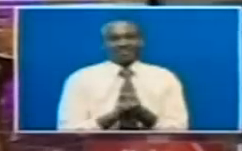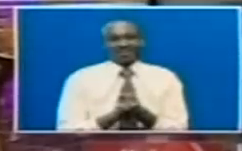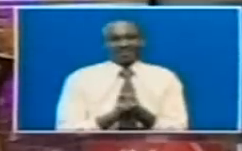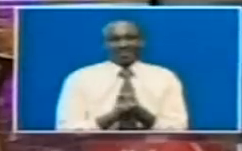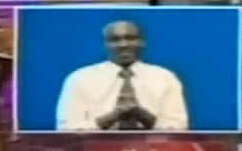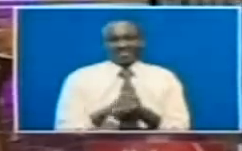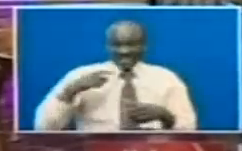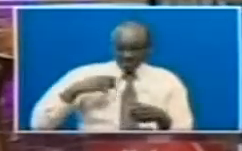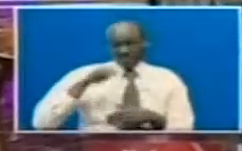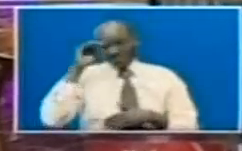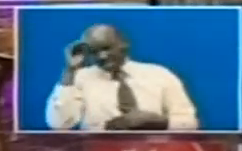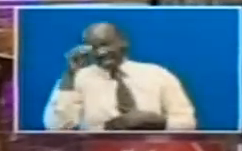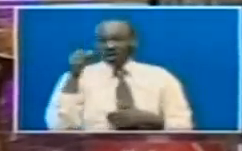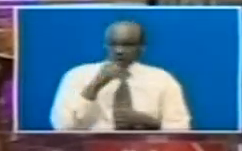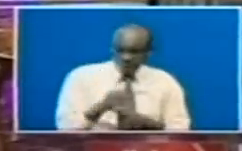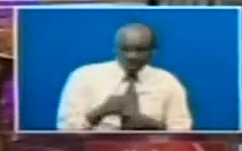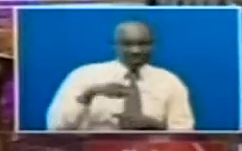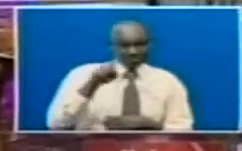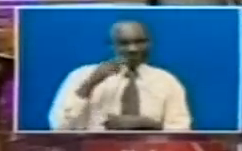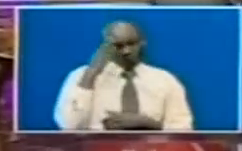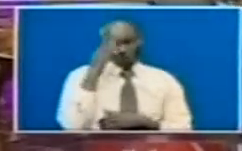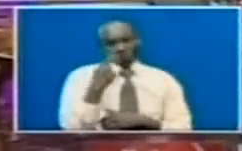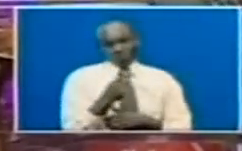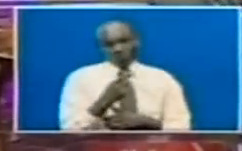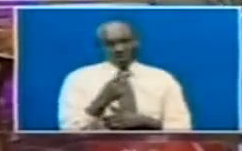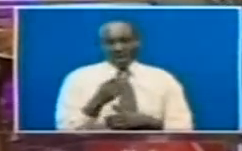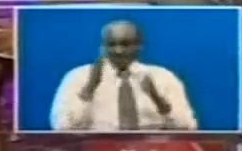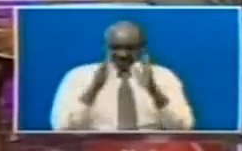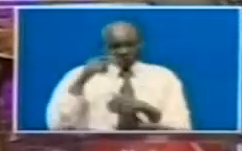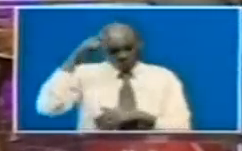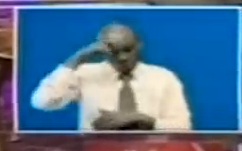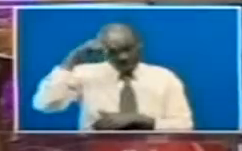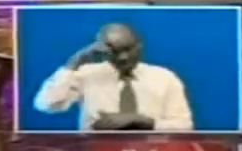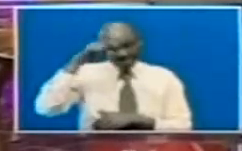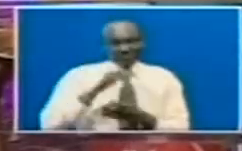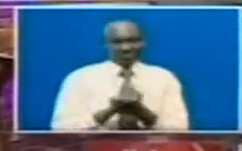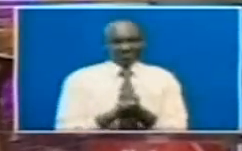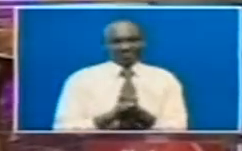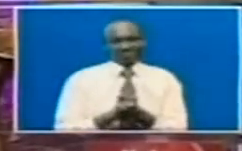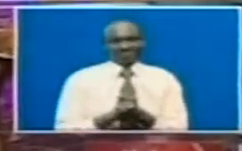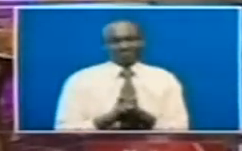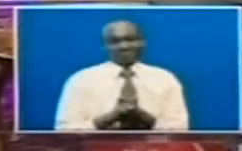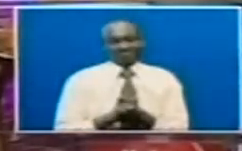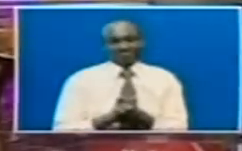niwi nalea nini makemenye muhiki Urumugie gaya gata nkura